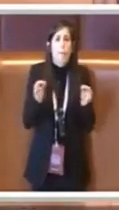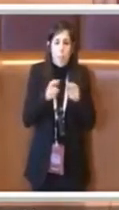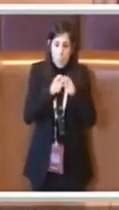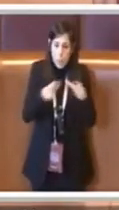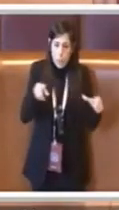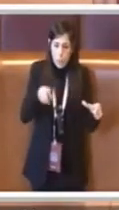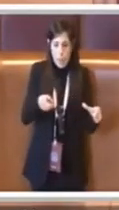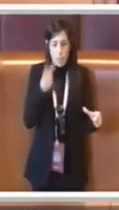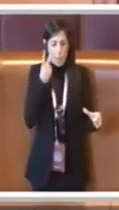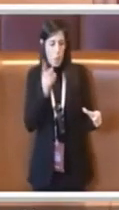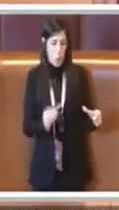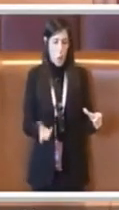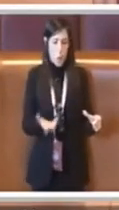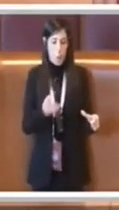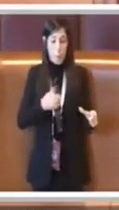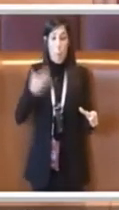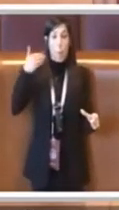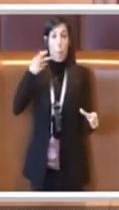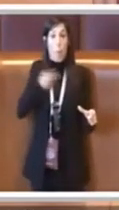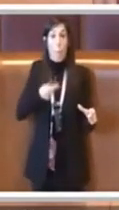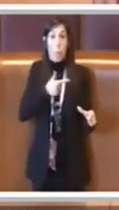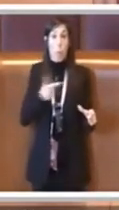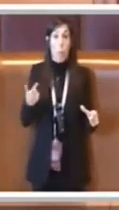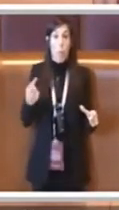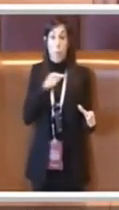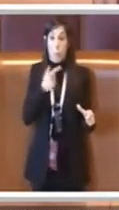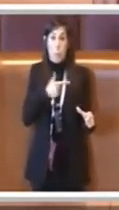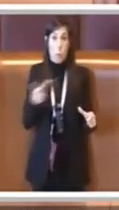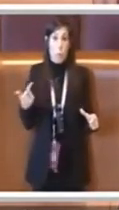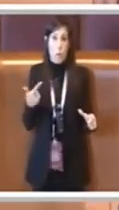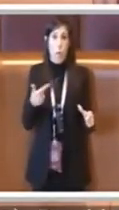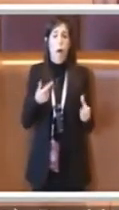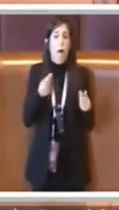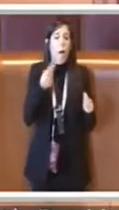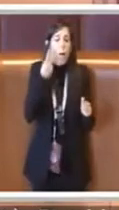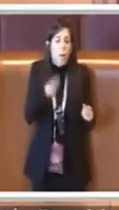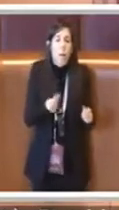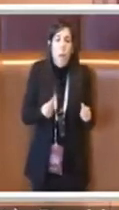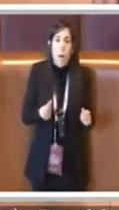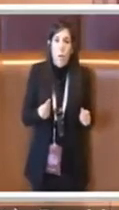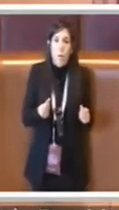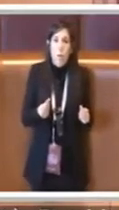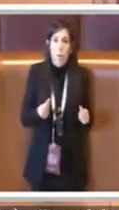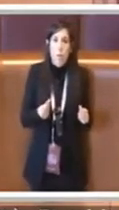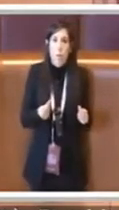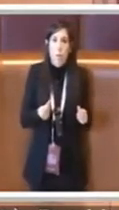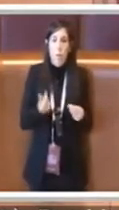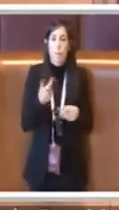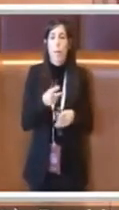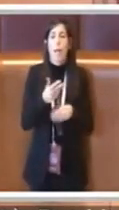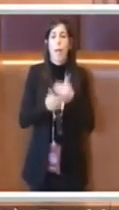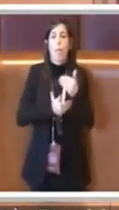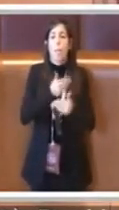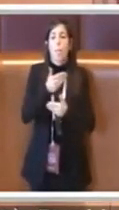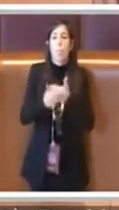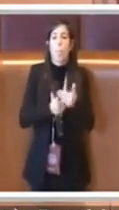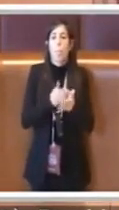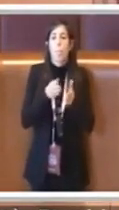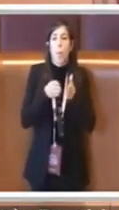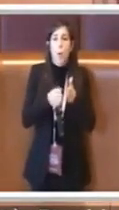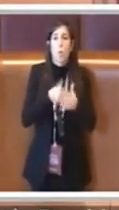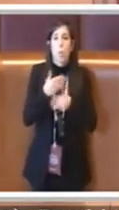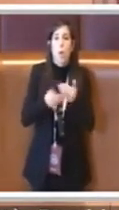città se tutto questo non veniva discusso e votato per tempo. Perché, vede, l'iter per realizzare un'opera,